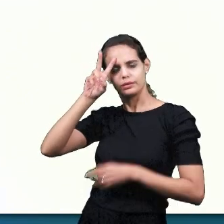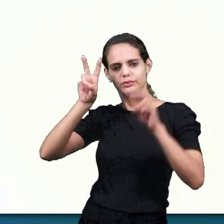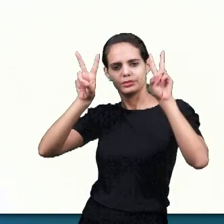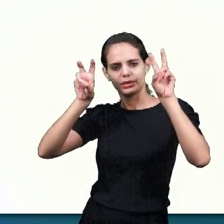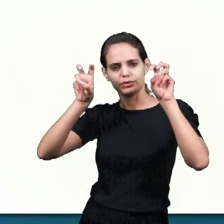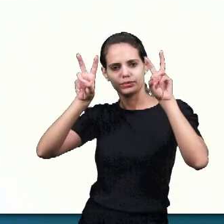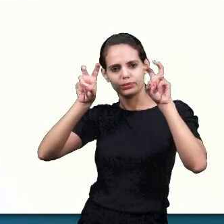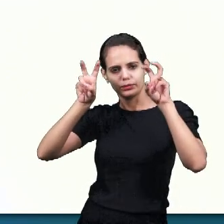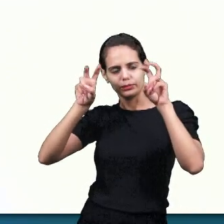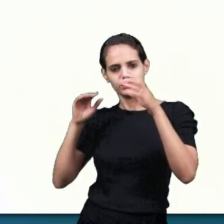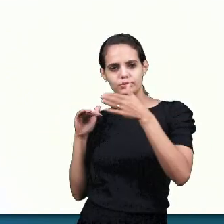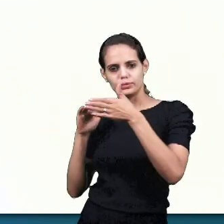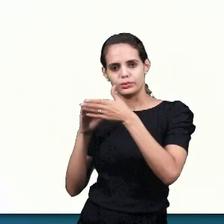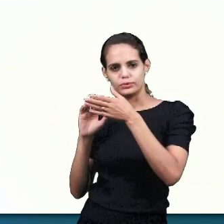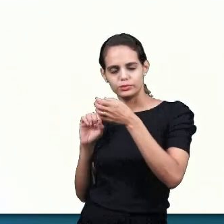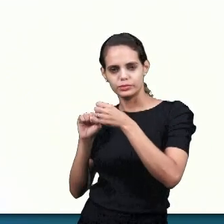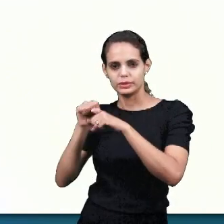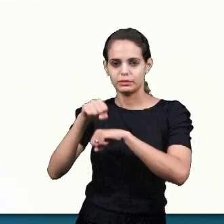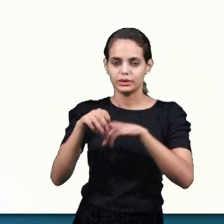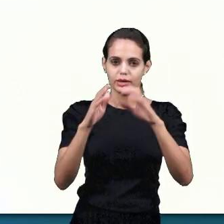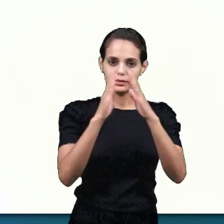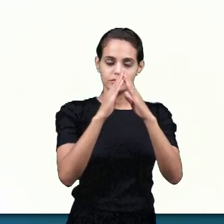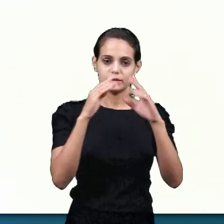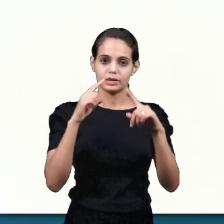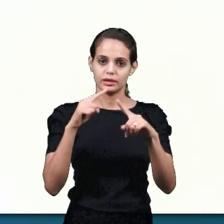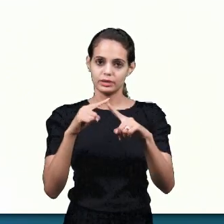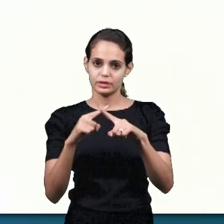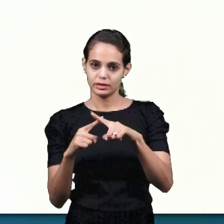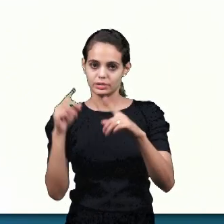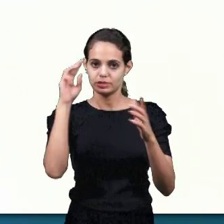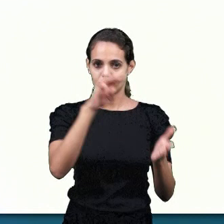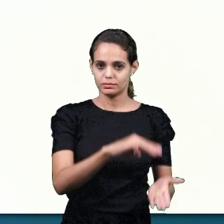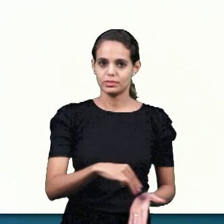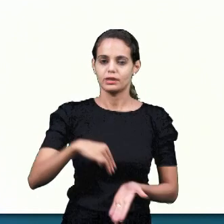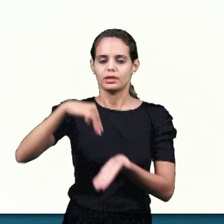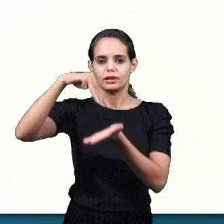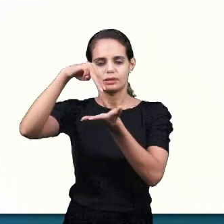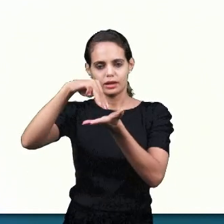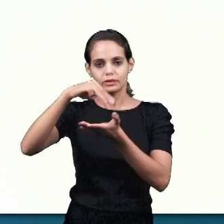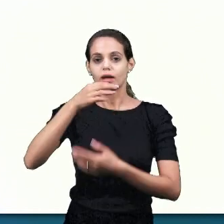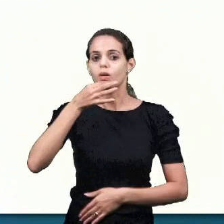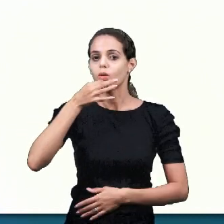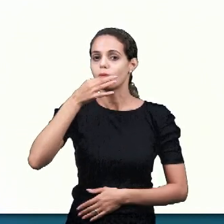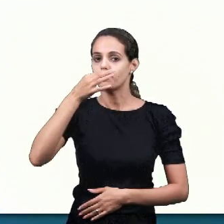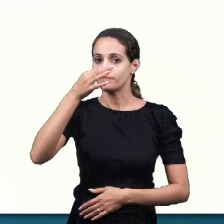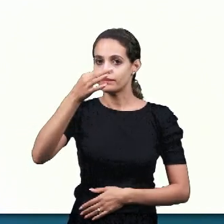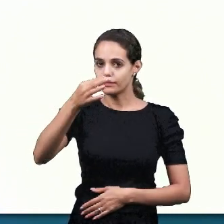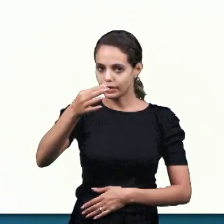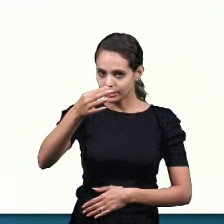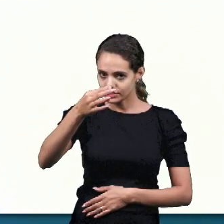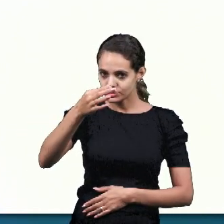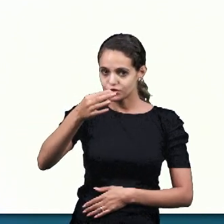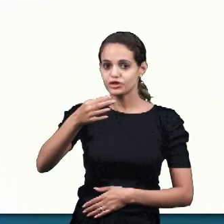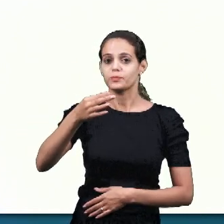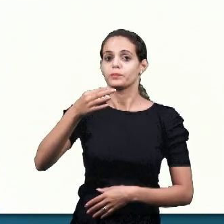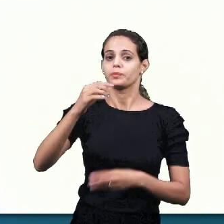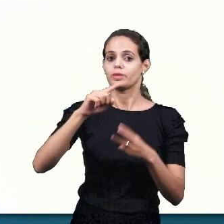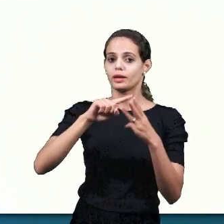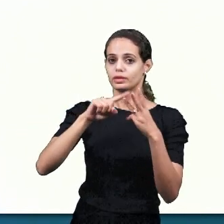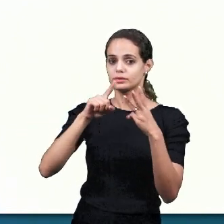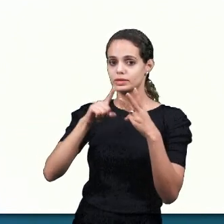de l'église chrétienne Maranatha commentées sur un des 3 enseignements prêchés par les